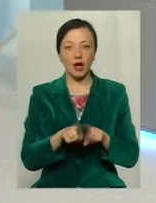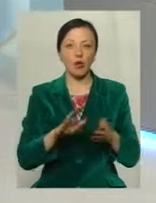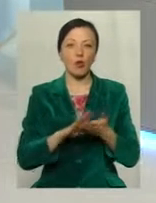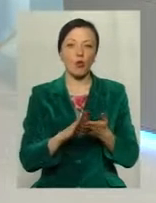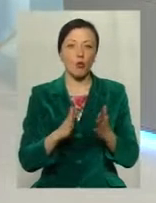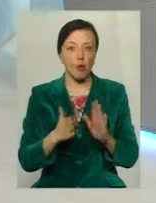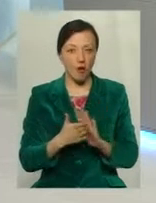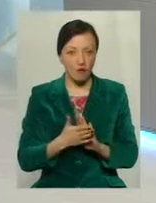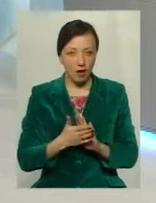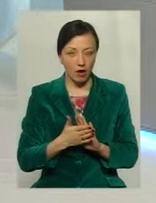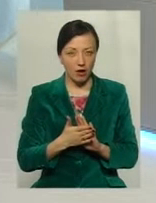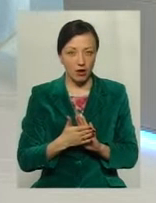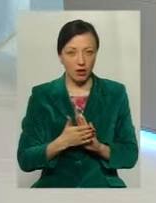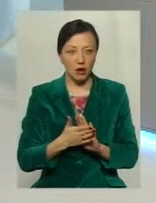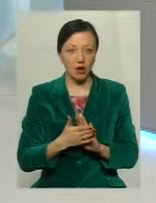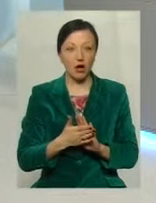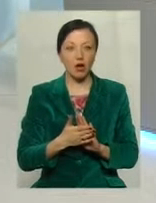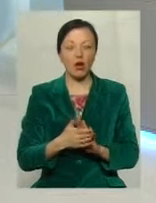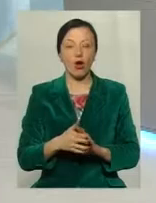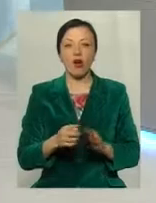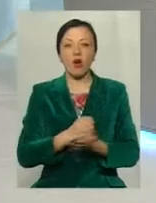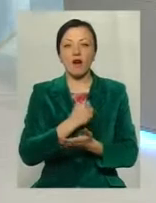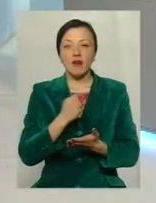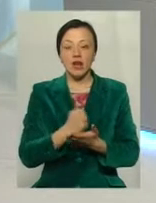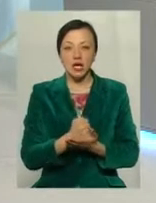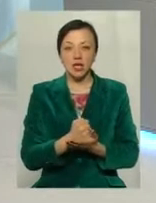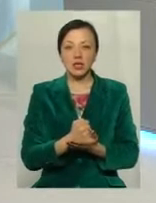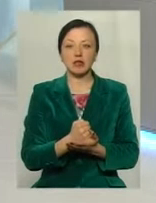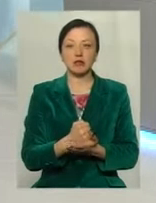на своїй черговій сесії.